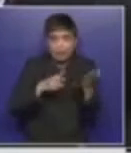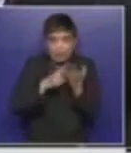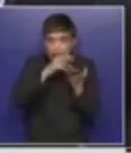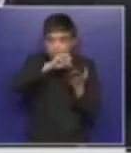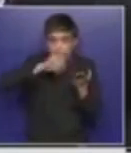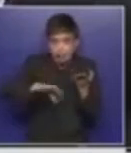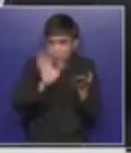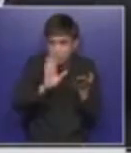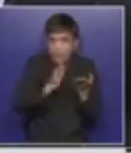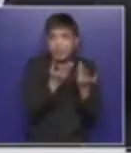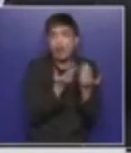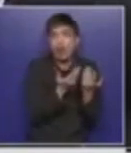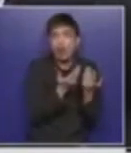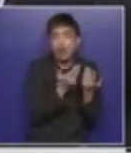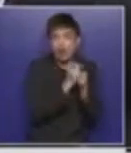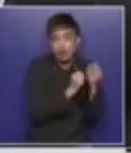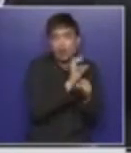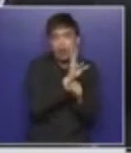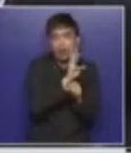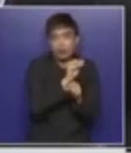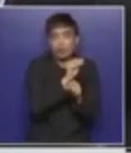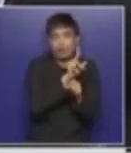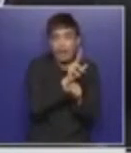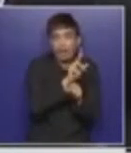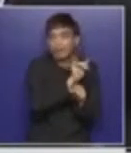ก็ไม่ได้หยุดซื้อนะครับเรือดำน้ำเนี่ยผมก็คิดว่านายกนั้นตีนะครับจะเห็นแก่ประเทศชาติเห็นแก่ประชาชนที่เขาเดือดร้อนจากปัญหาความผิดจะตัดเรือดำน้ำออกแต่บ้านกดว่าไม่ได้ตัดออกครับเพียงแค่ชะลอไม่ซื้อปี63แต่ 6-4